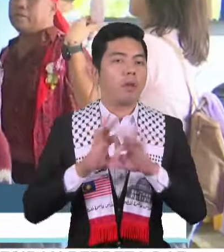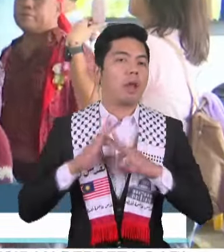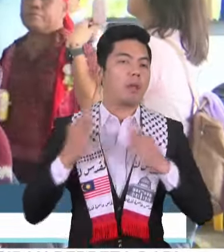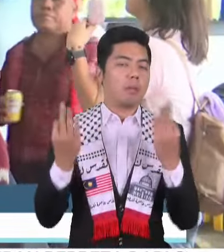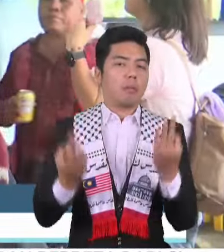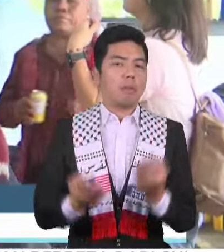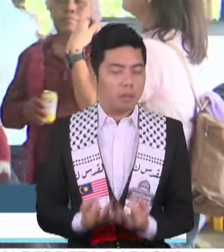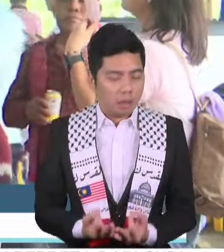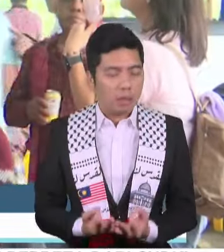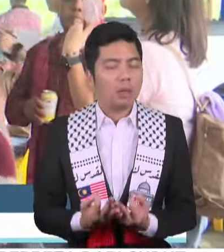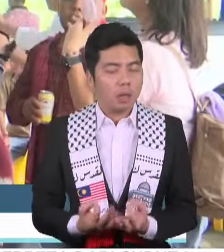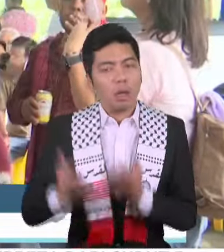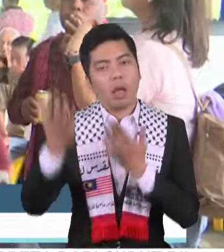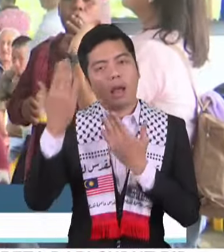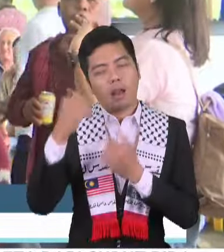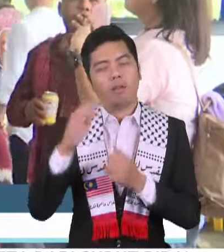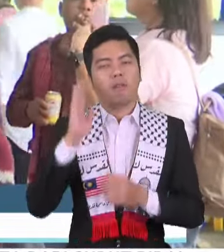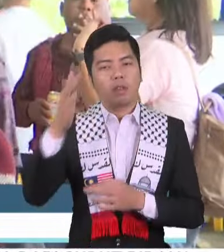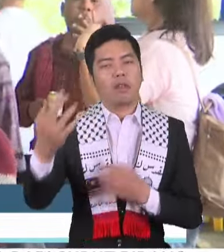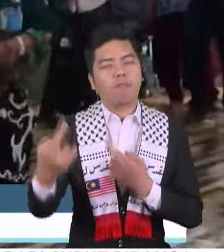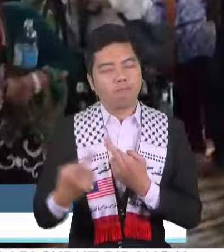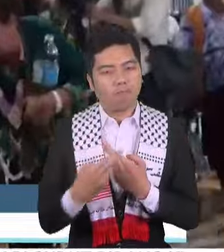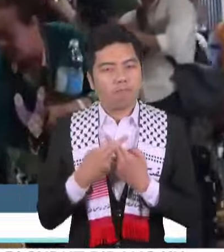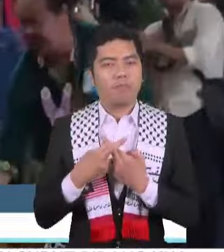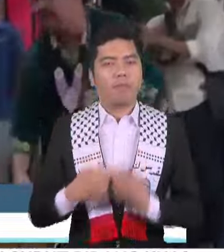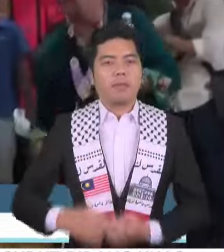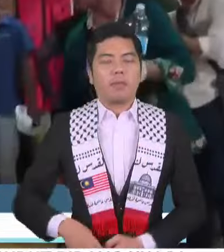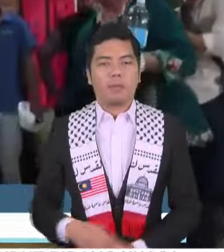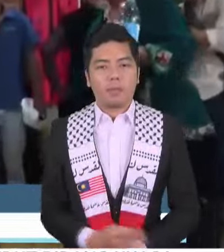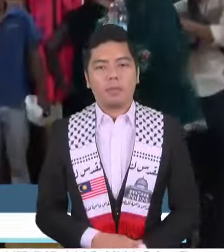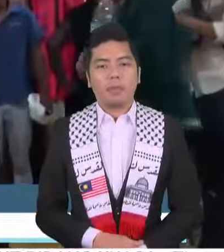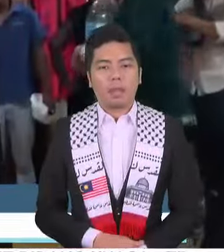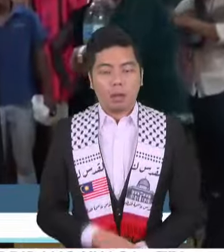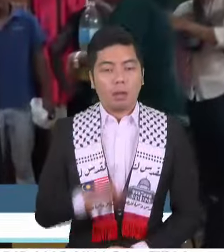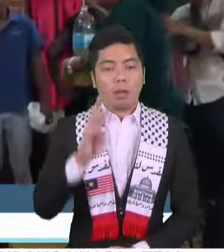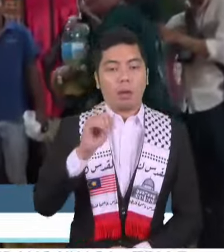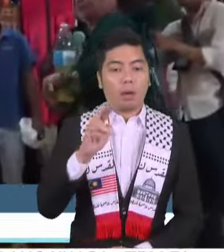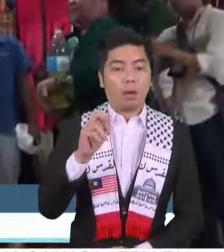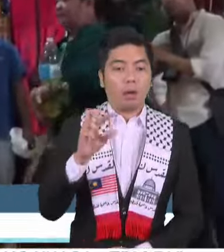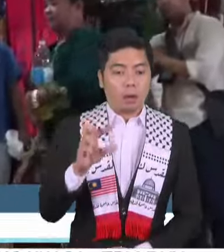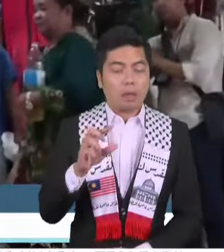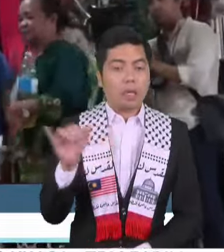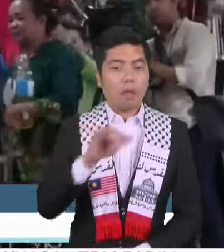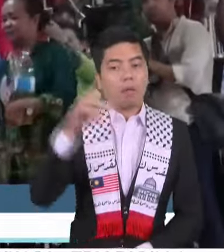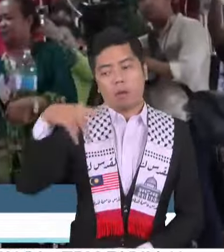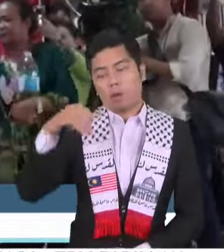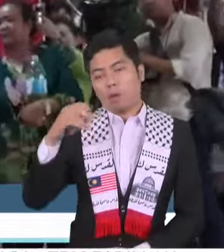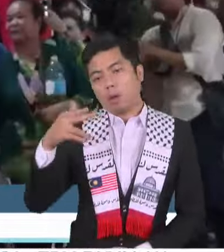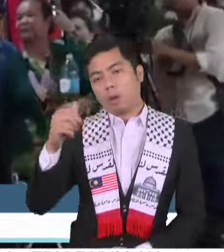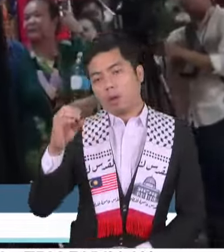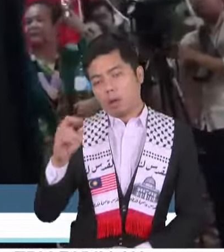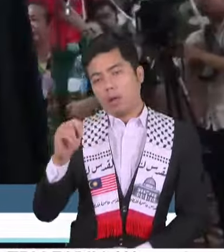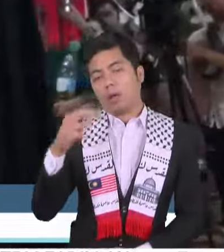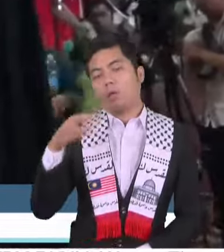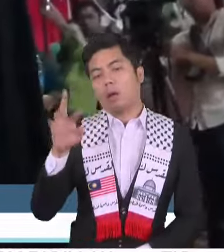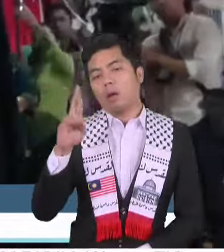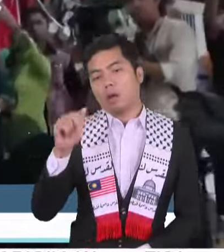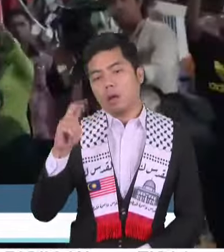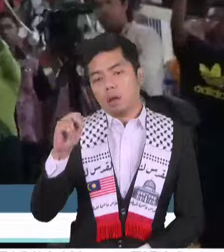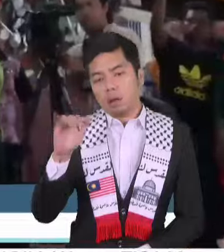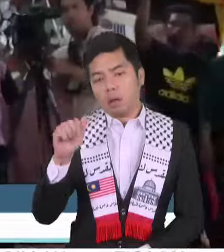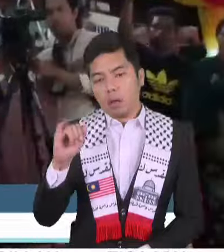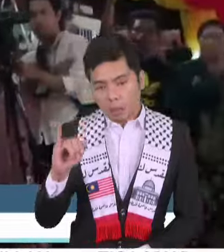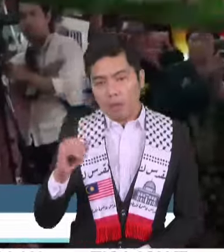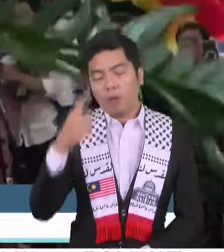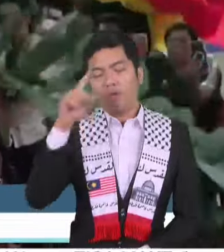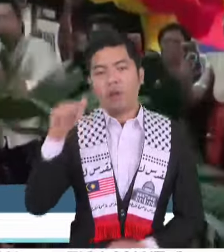keluarga supaya lebih rapat lagi. Selain miring, pohon ranyai juga satu kemestian setiap kali